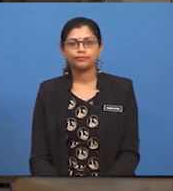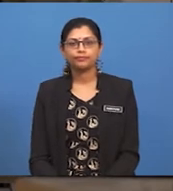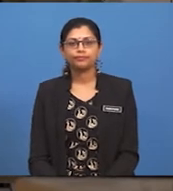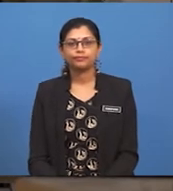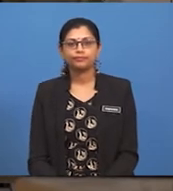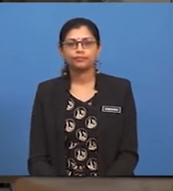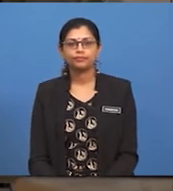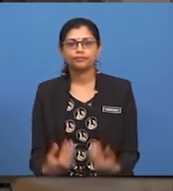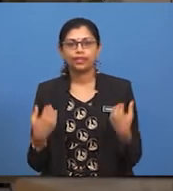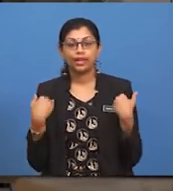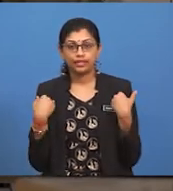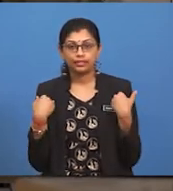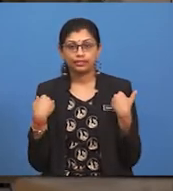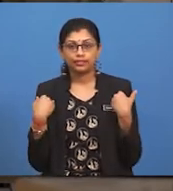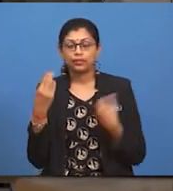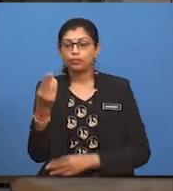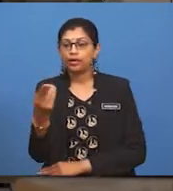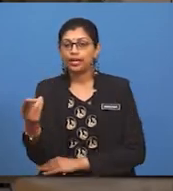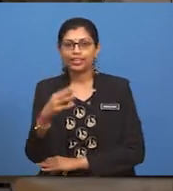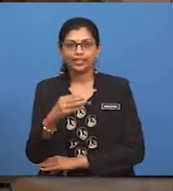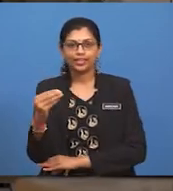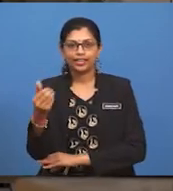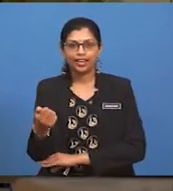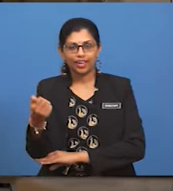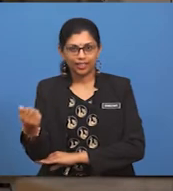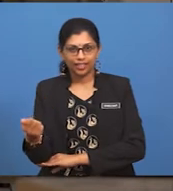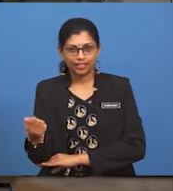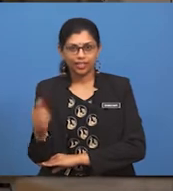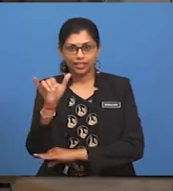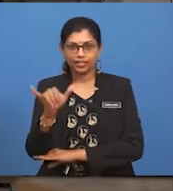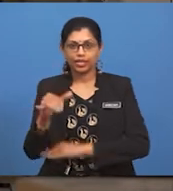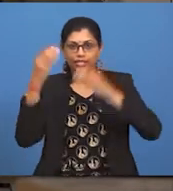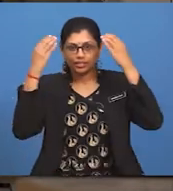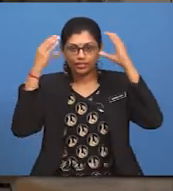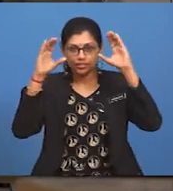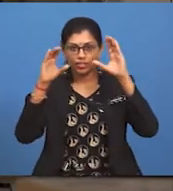terdapat beberapa bahan dan peralatan menjawab yang cikgu telah sediakan.